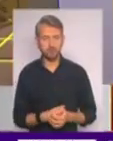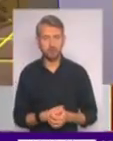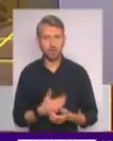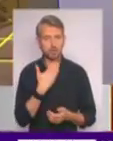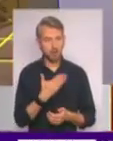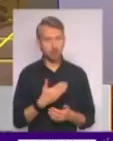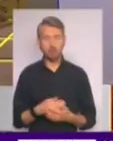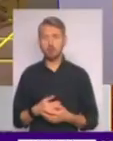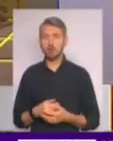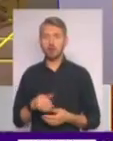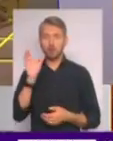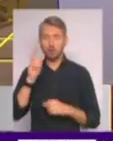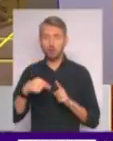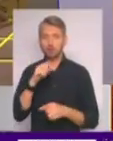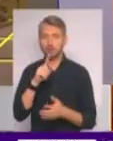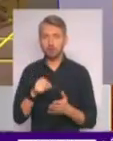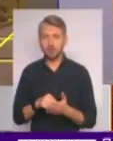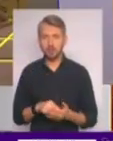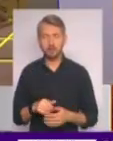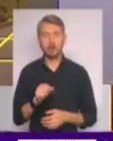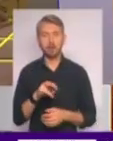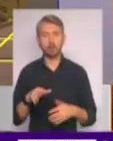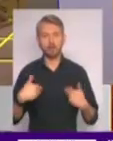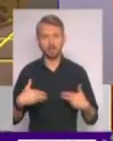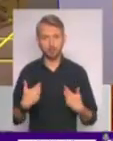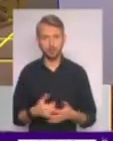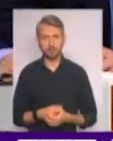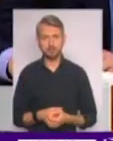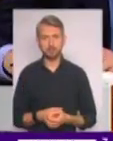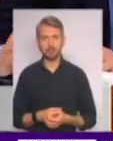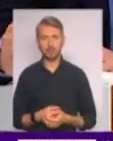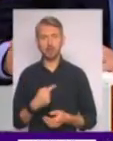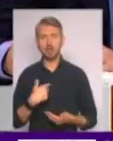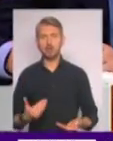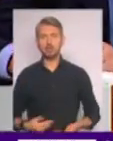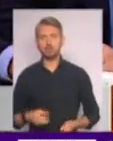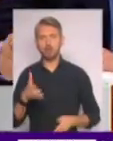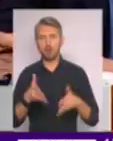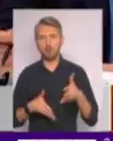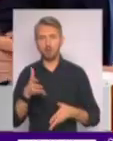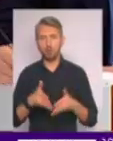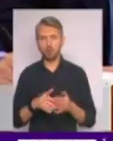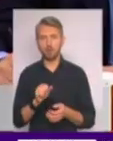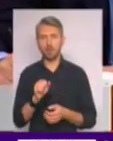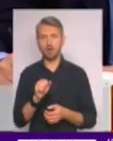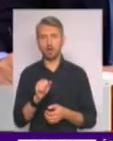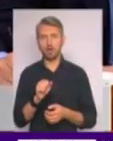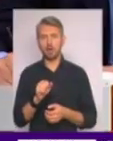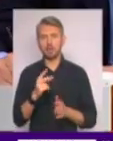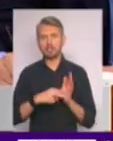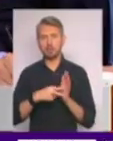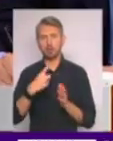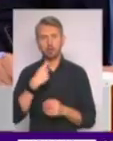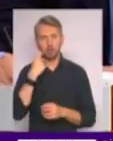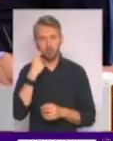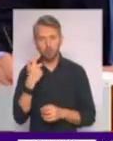Вдячні дуже. Слухаємо вас. Добрий день. Алло, здравствуйте. Добрий день. Добрий день. Я живу на Оболоні, Олександр, 71 год, пенсіонер,